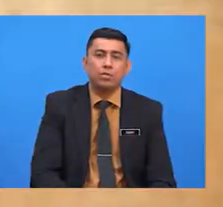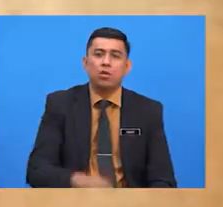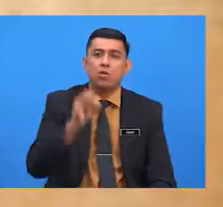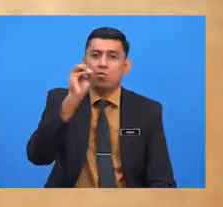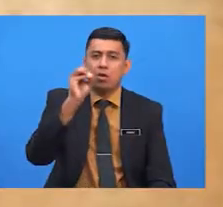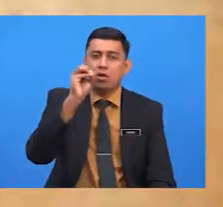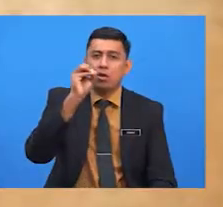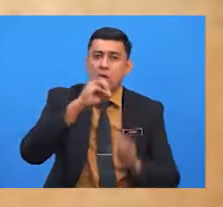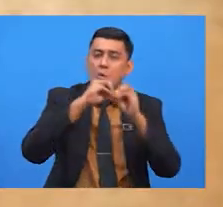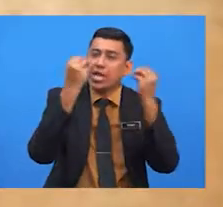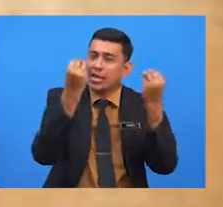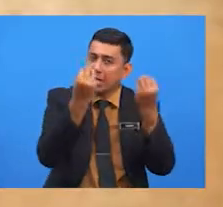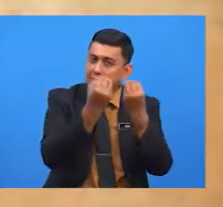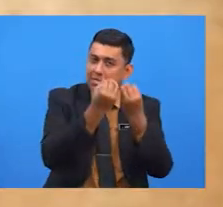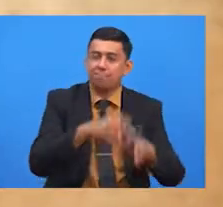organisasi sosial.